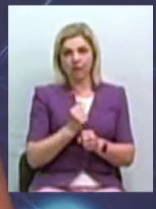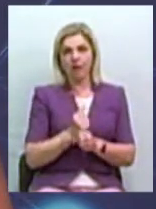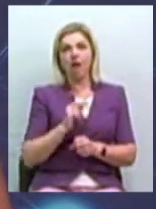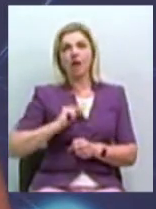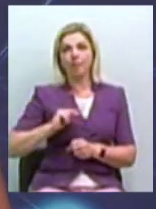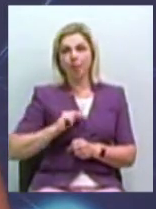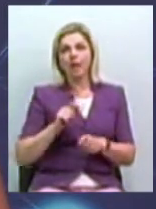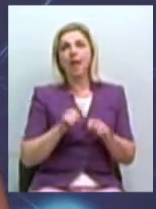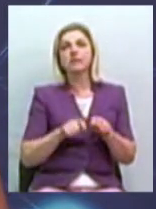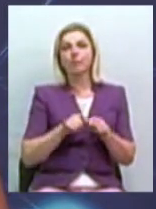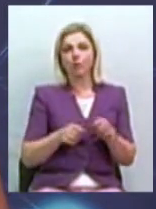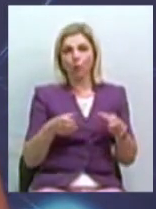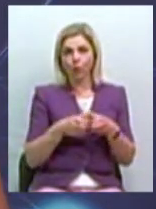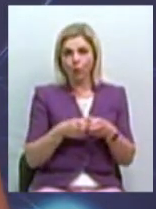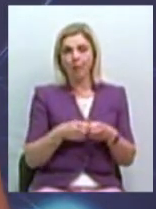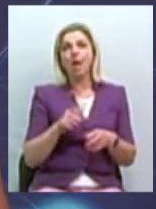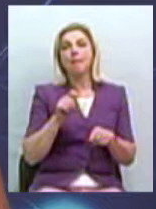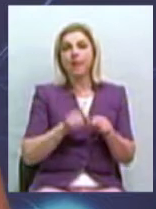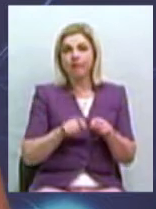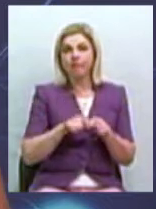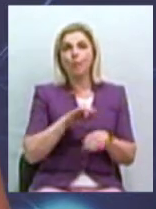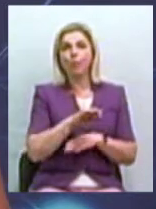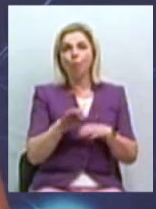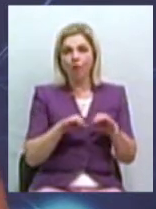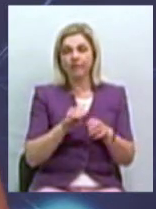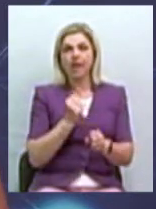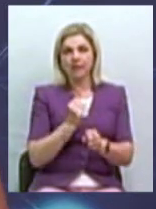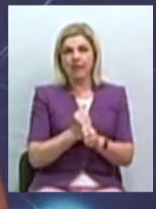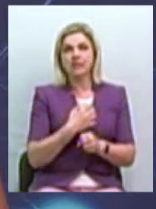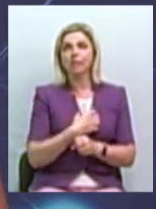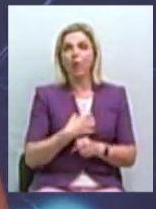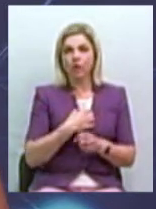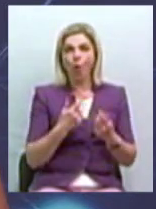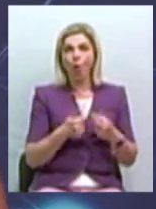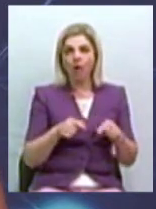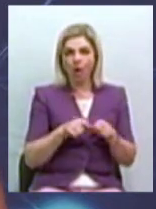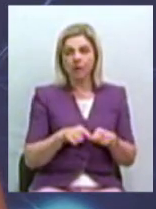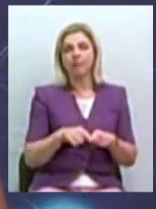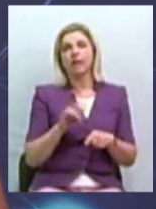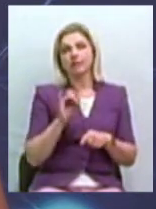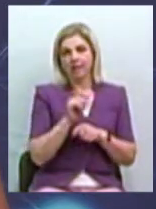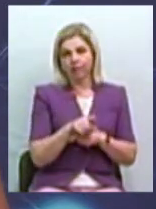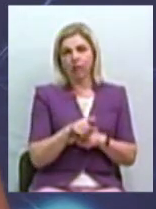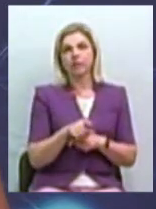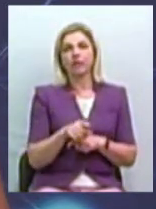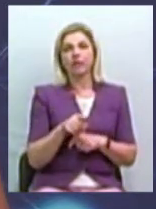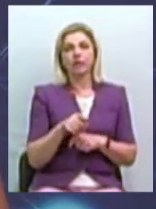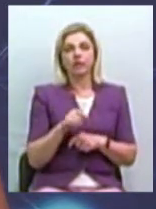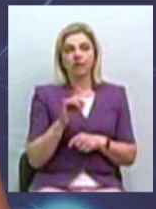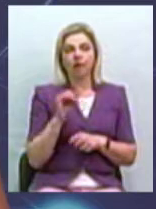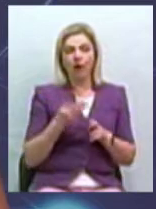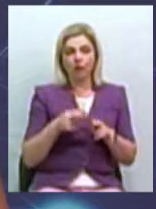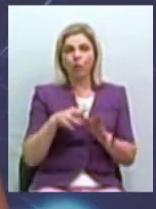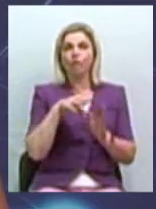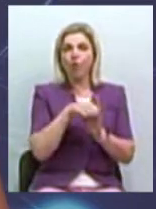експертної групи. Саме перевірку проєктів здійснюють виконавчі органи, да, за призначенням, тобто відповідно до повноважень, які